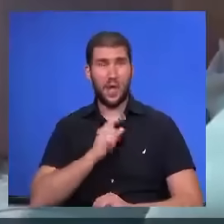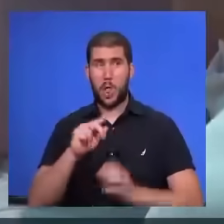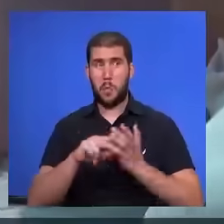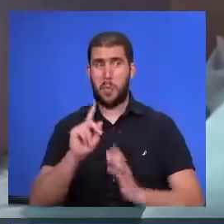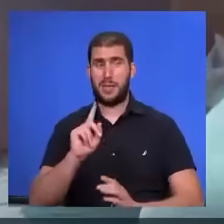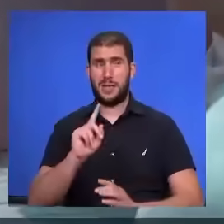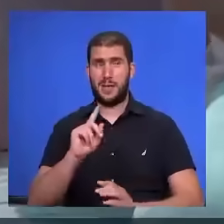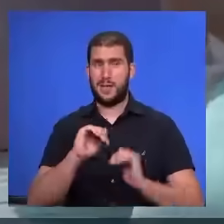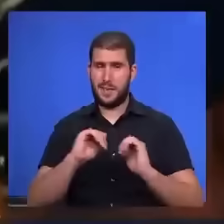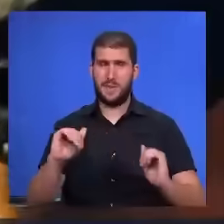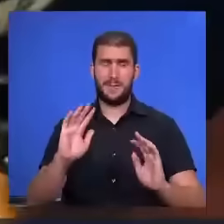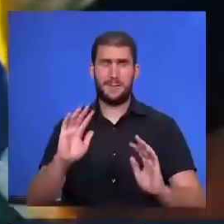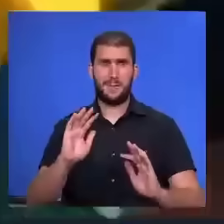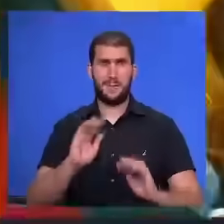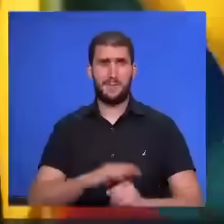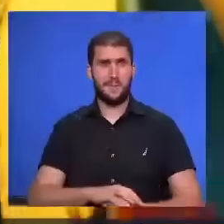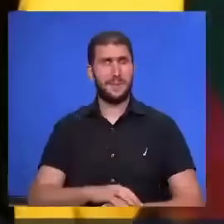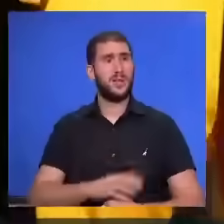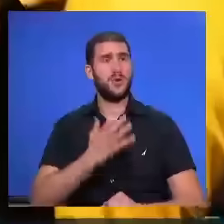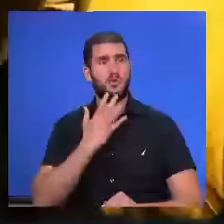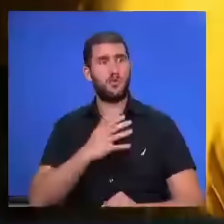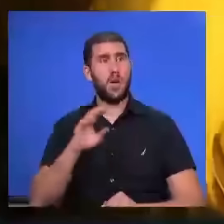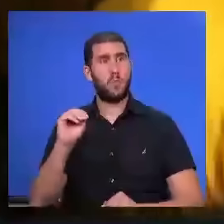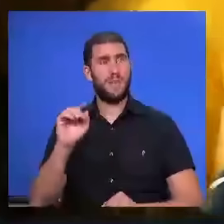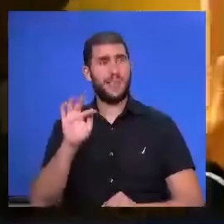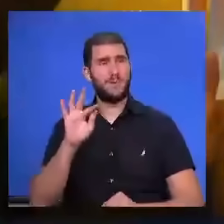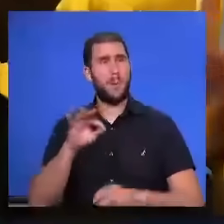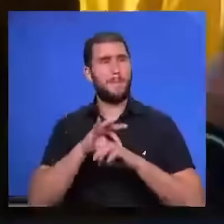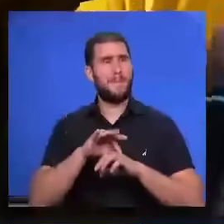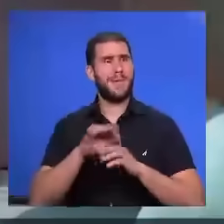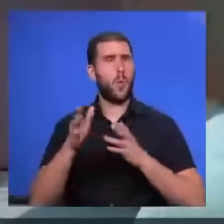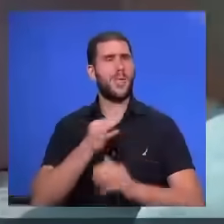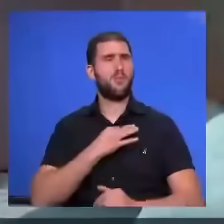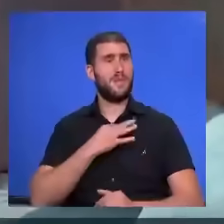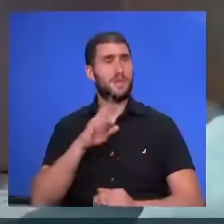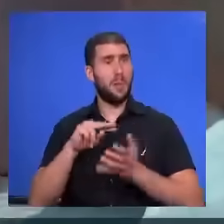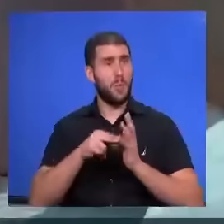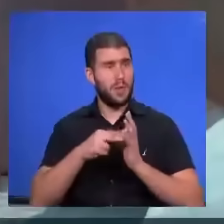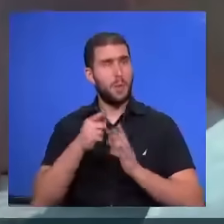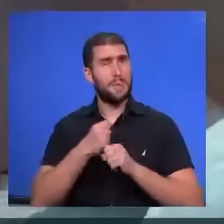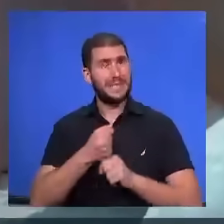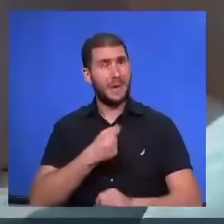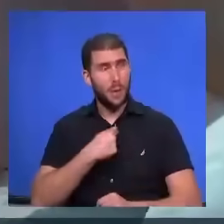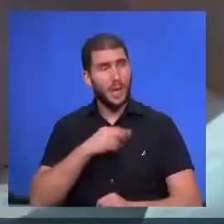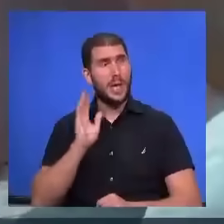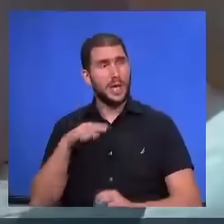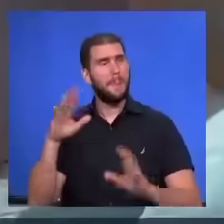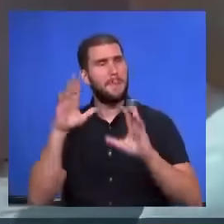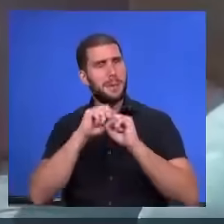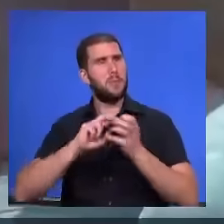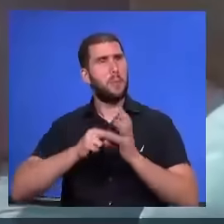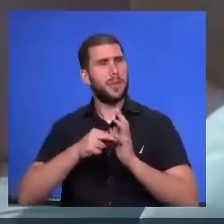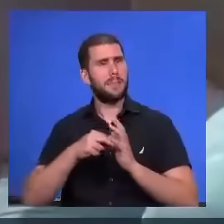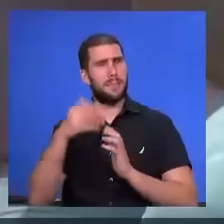הפוליטי. בוא נפריד. שייח' מואפק טריף הוא המנהיג הרוחני שלי. והוא גם הפוליטי שלכם. מייצג אותי גם בהיבטים